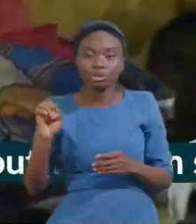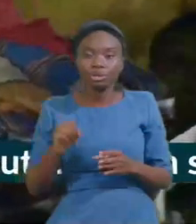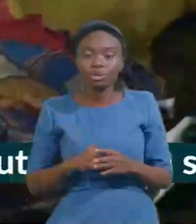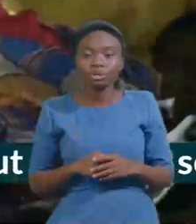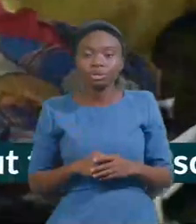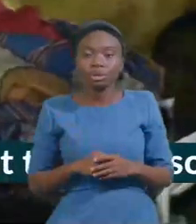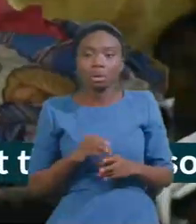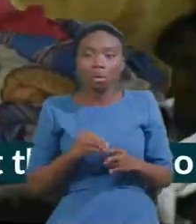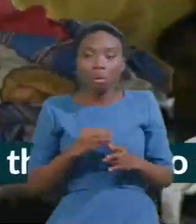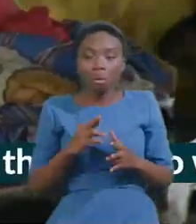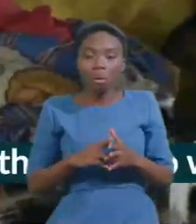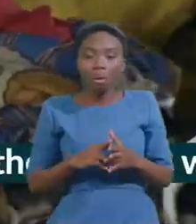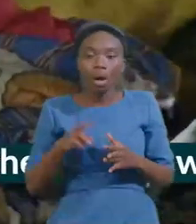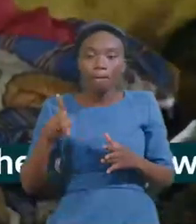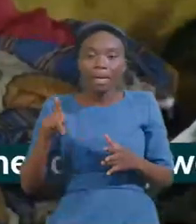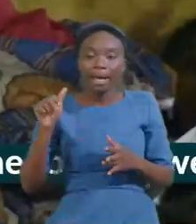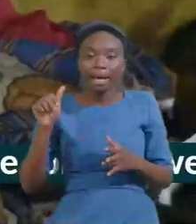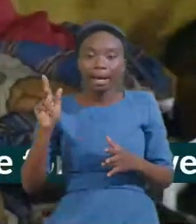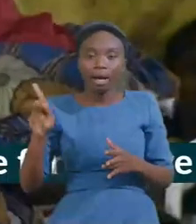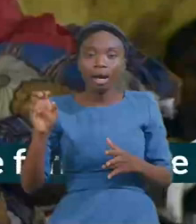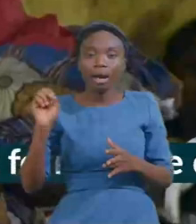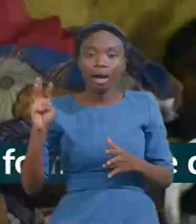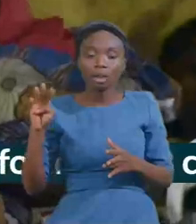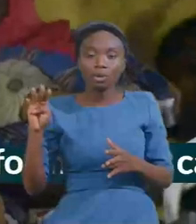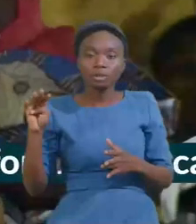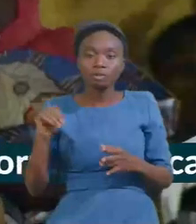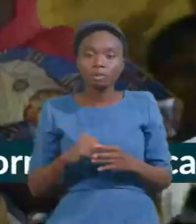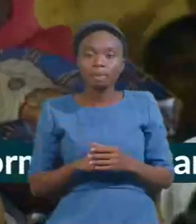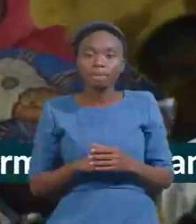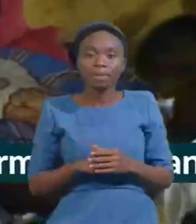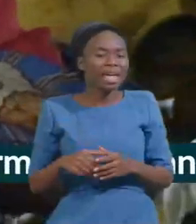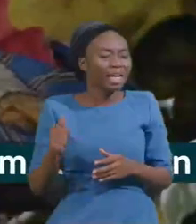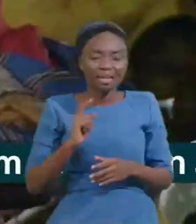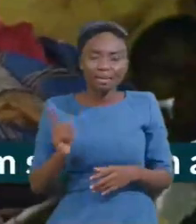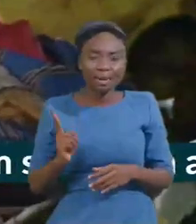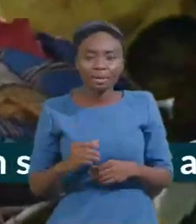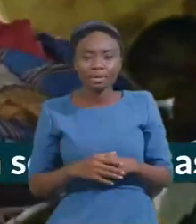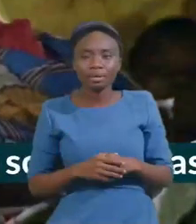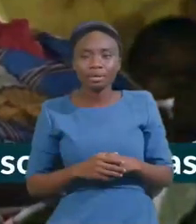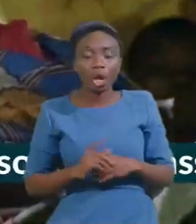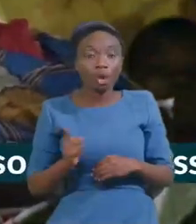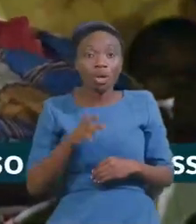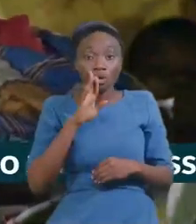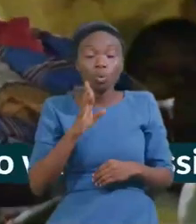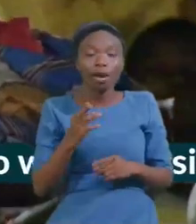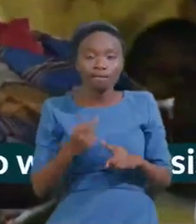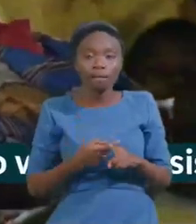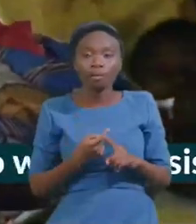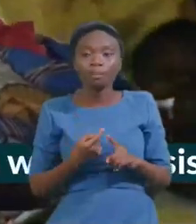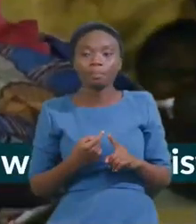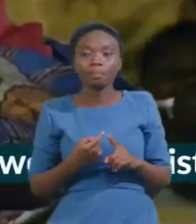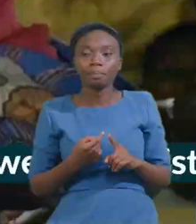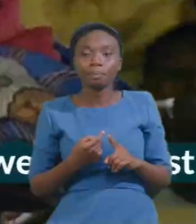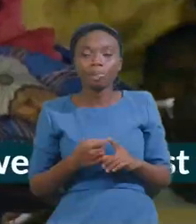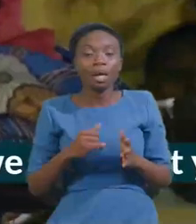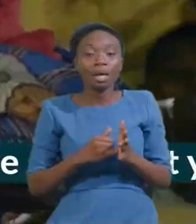Or PK 14. Ou à PK 14. Or anywhere. Ou n'importe où. Where you have come from. D'où vous venez. It could